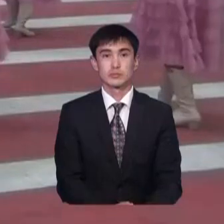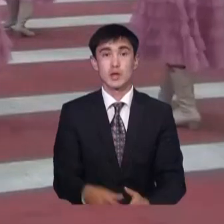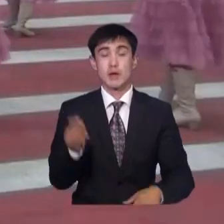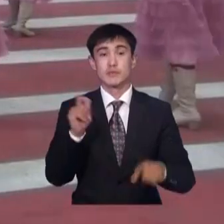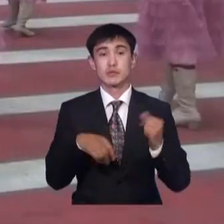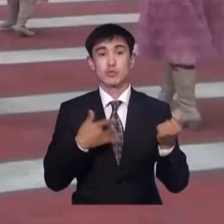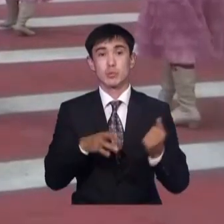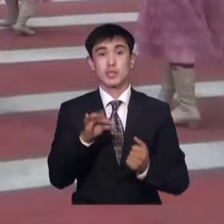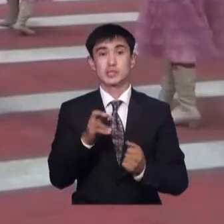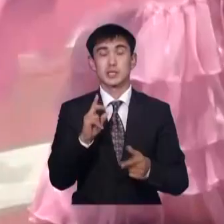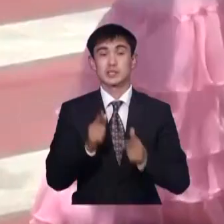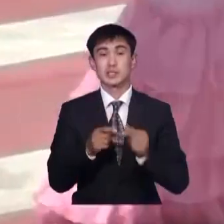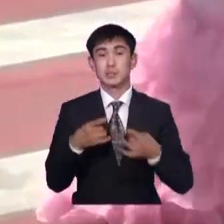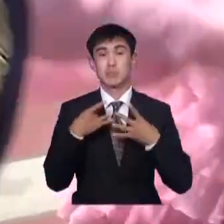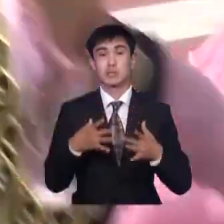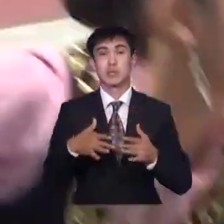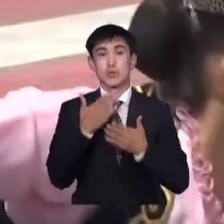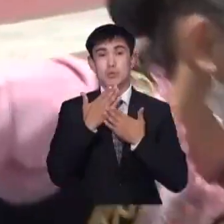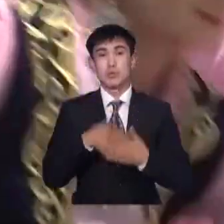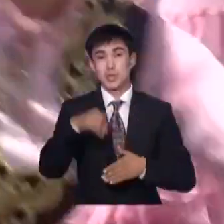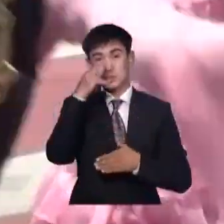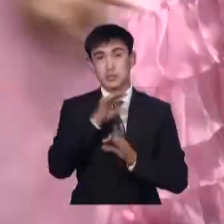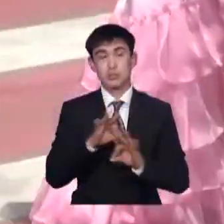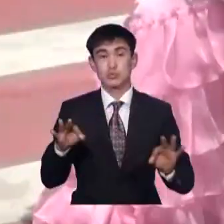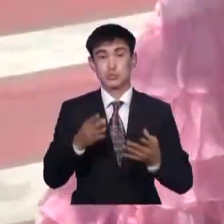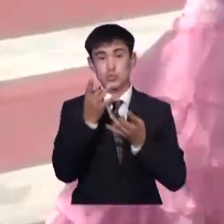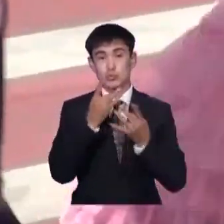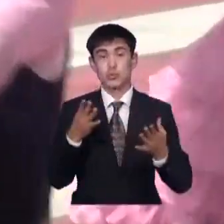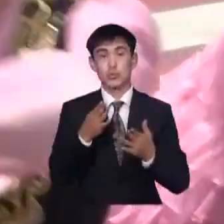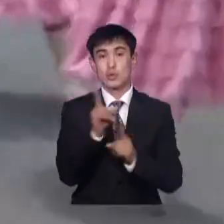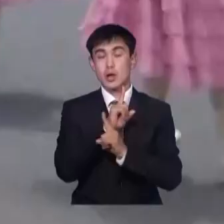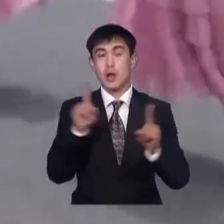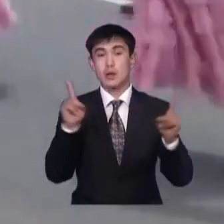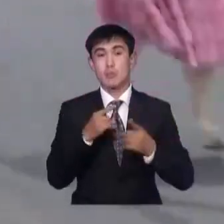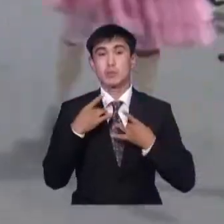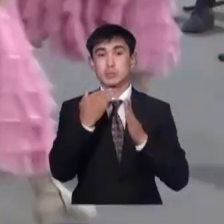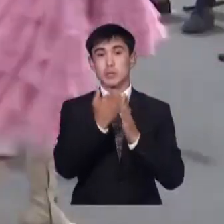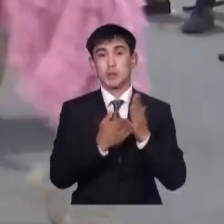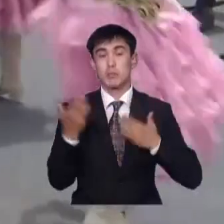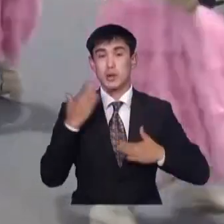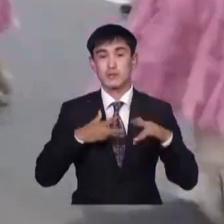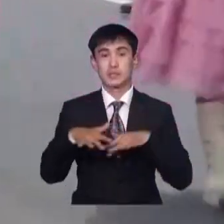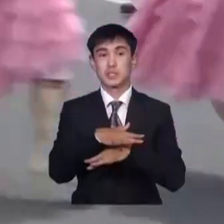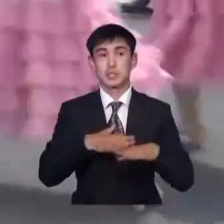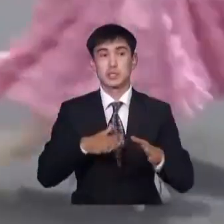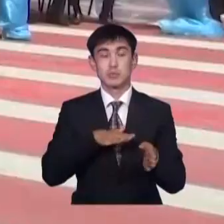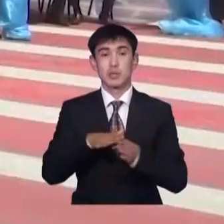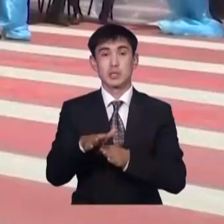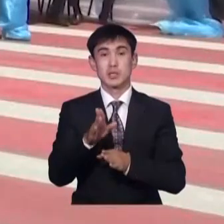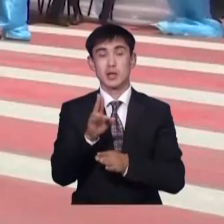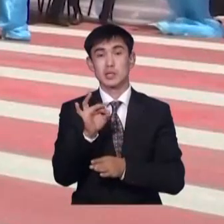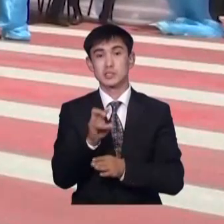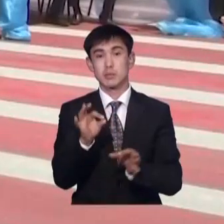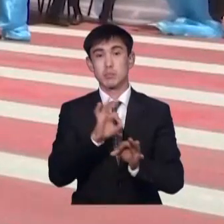Фестиваль «Домбра Дастан» стал настоящим праздником для любителей казахской музыки и культуры. Уникальная праздничная программа порадовала зрителей исполнением